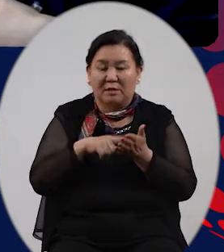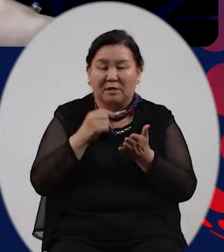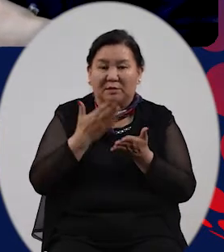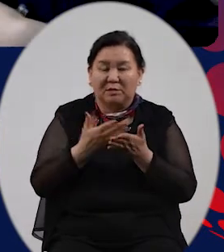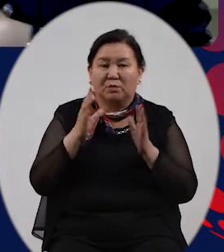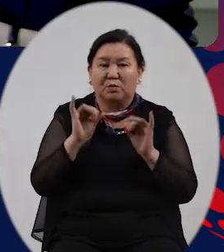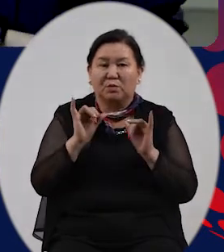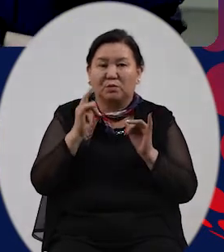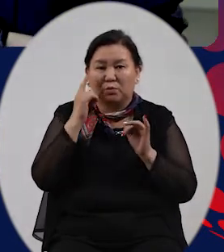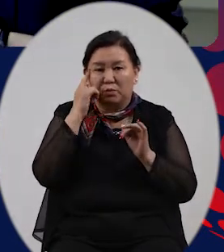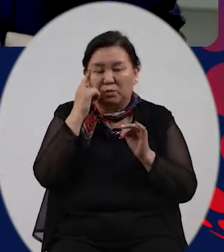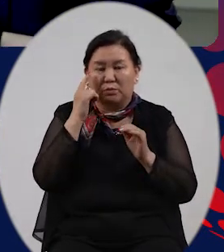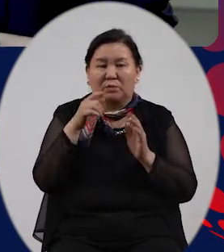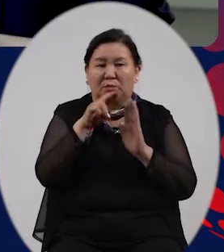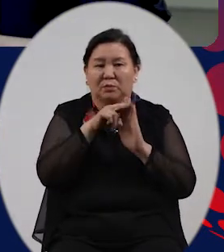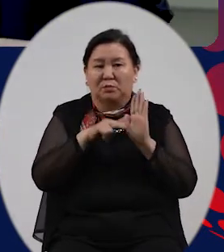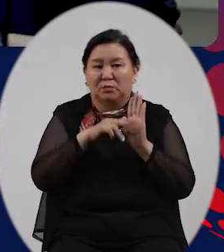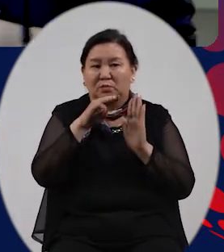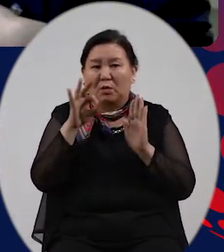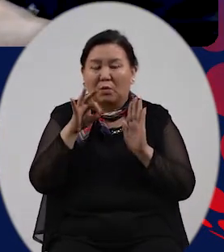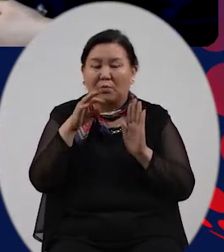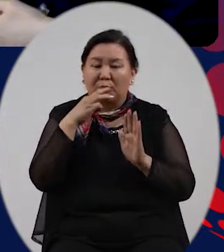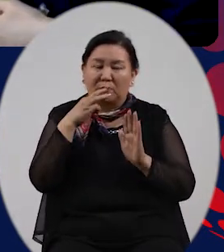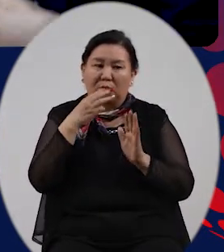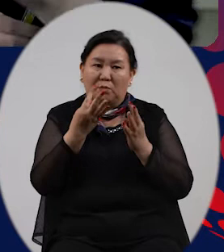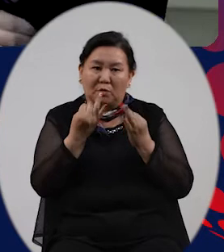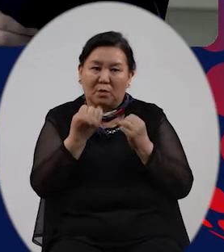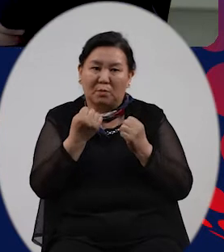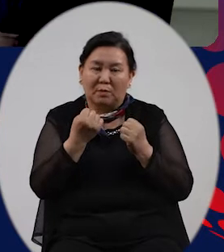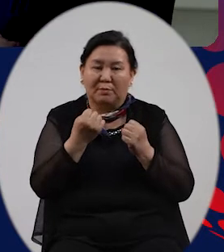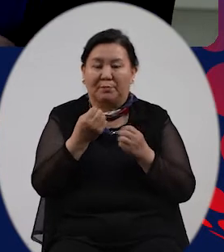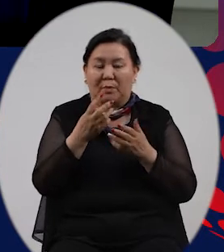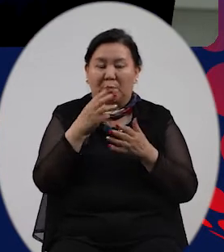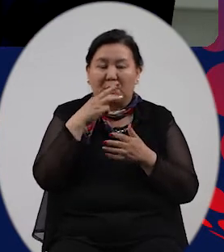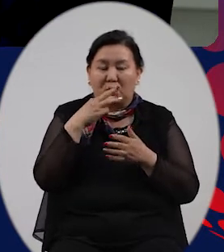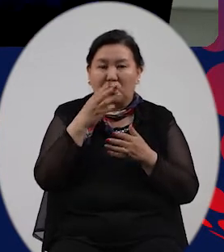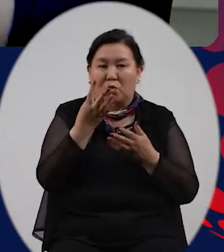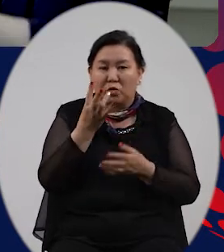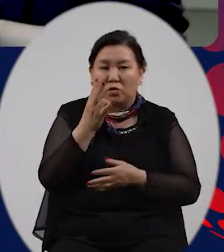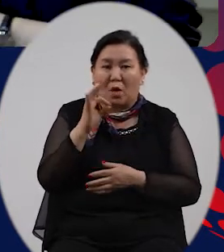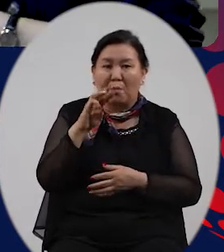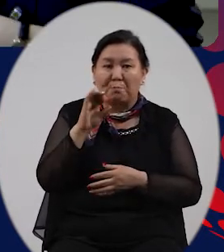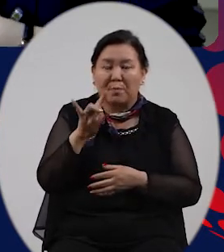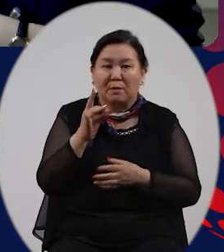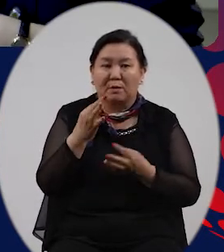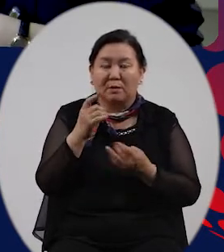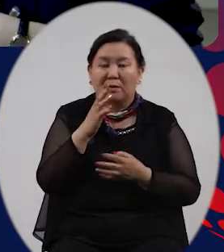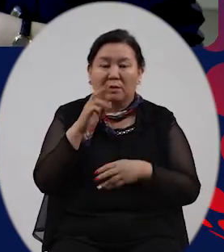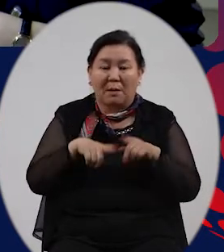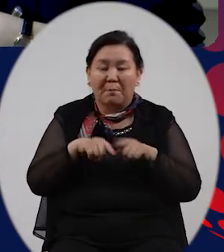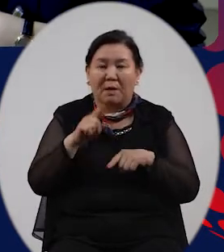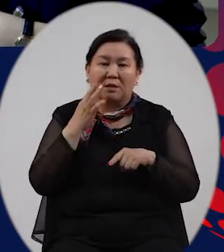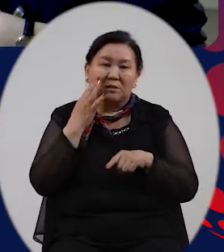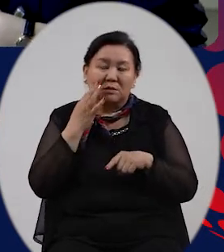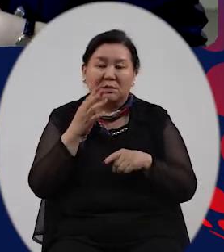зүйл дээр юу орох вэ гэхээр гормийн код энэ дээр байж байгаа. Мэдүүлгийн номер байж байгаа. За мэдүүлгийн номер бол бид нэр ямар одоо хизээ одоо